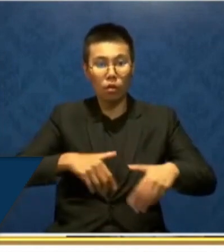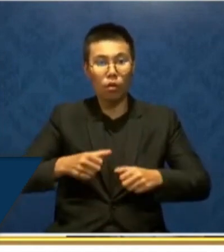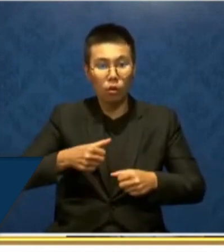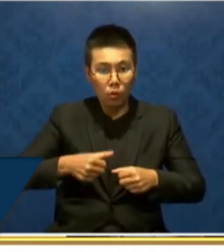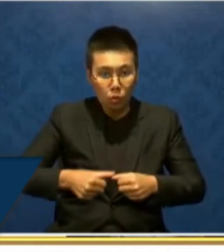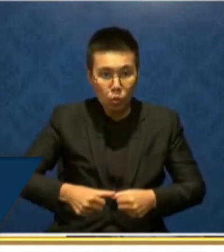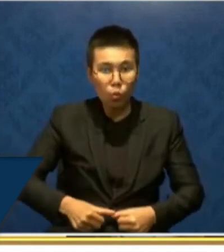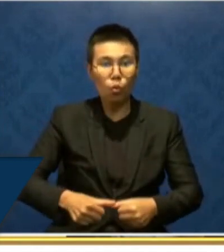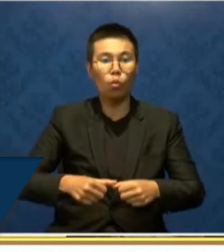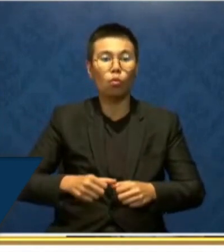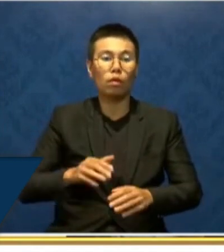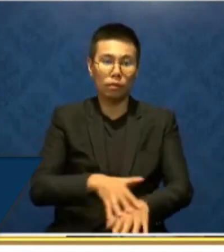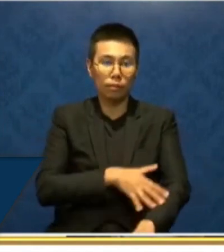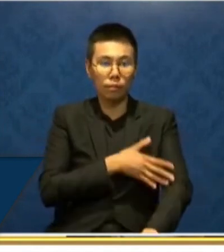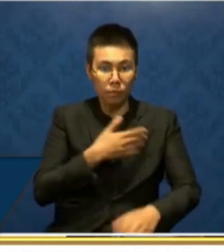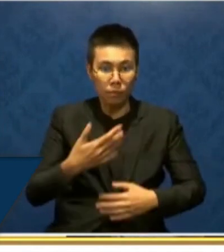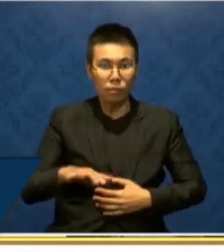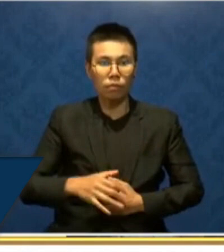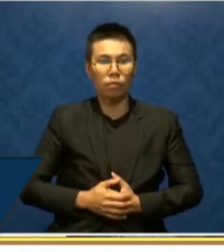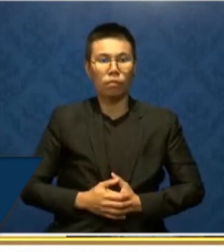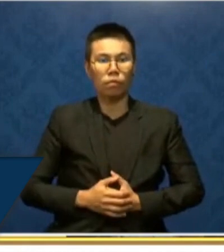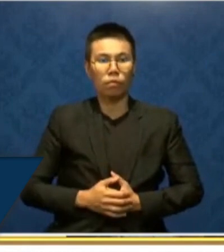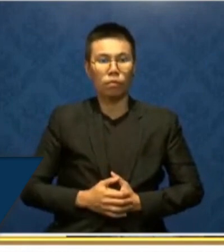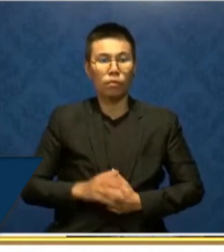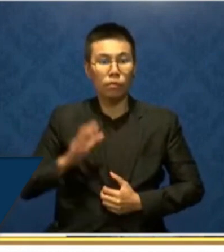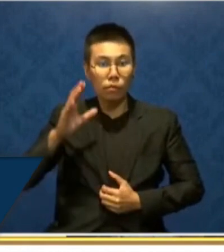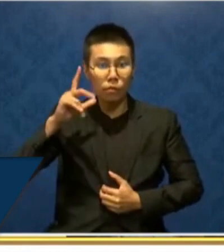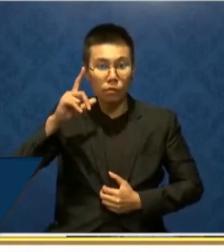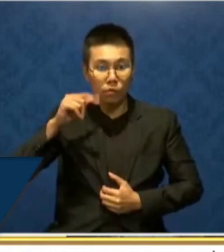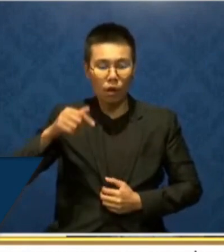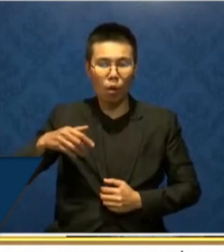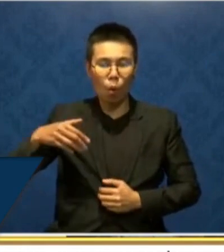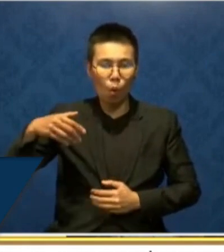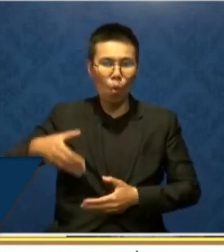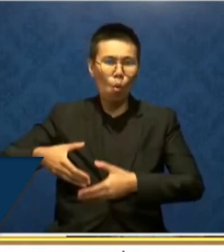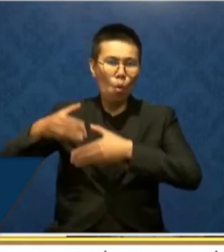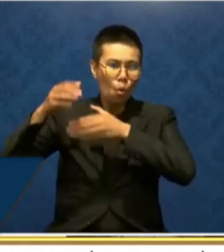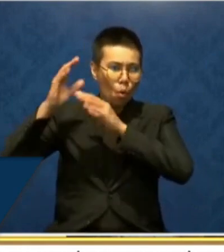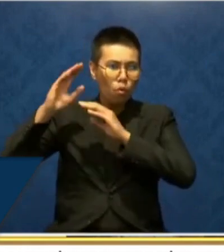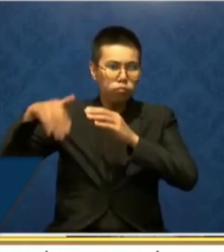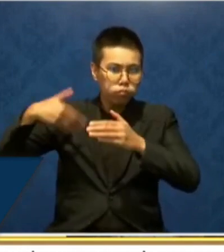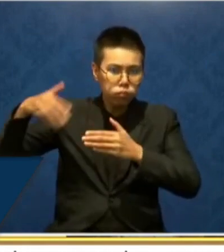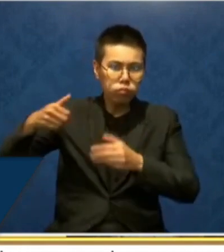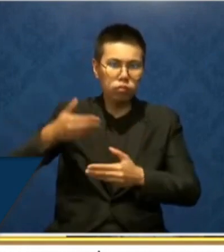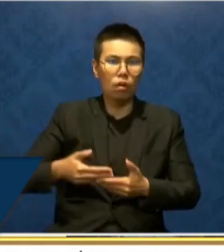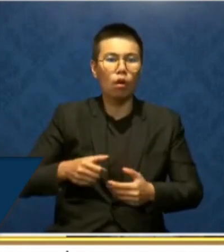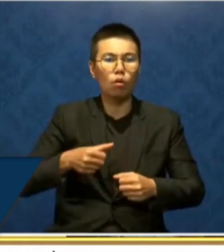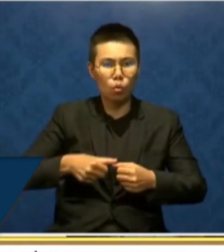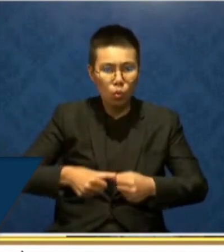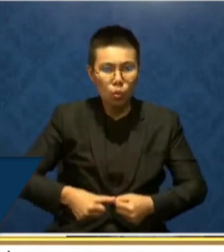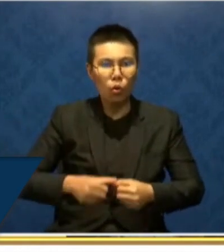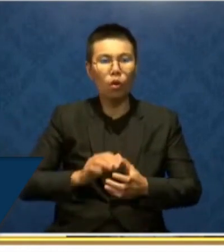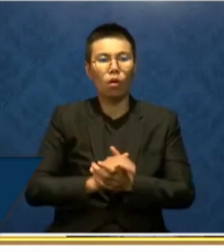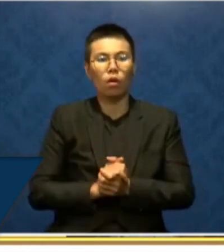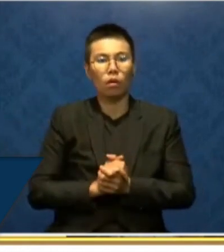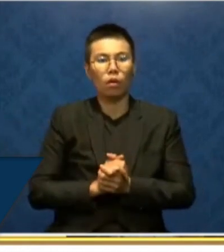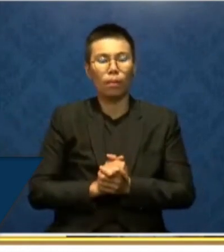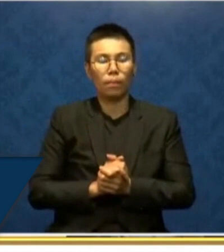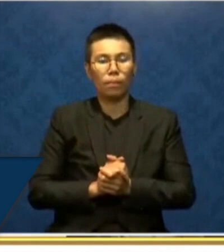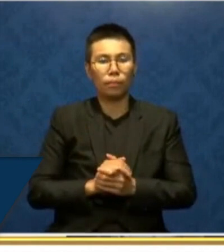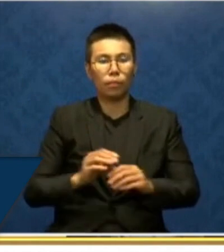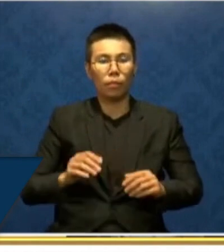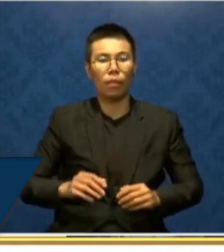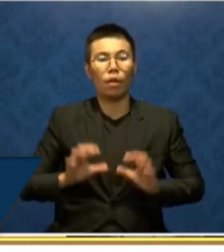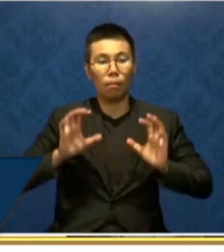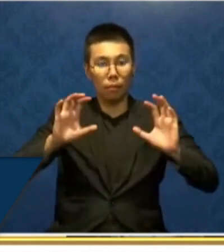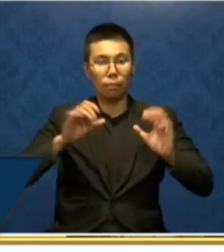าดั้งเดิมอยู่กันมาตกทอดหลายชั่วอายุคนพอจะรัฐจะไปทำโครงการ